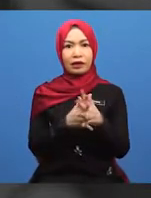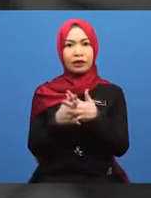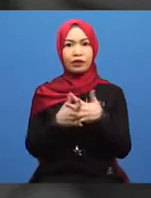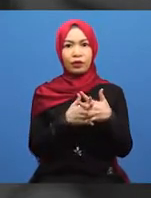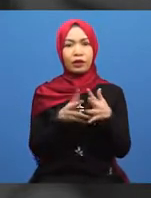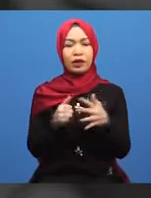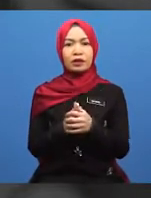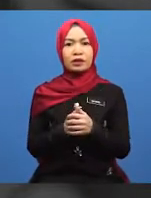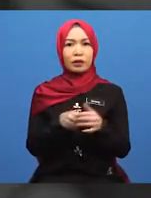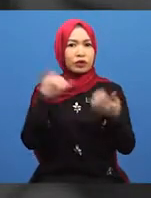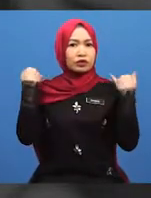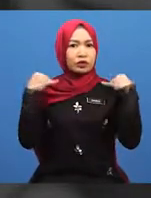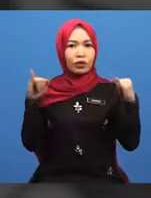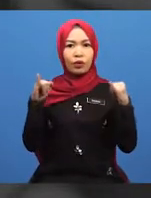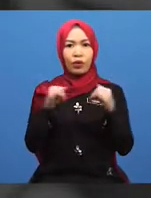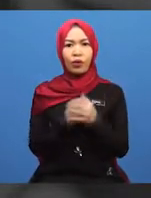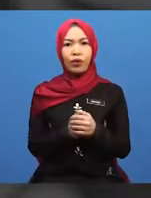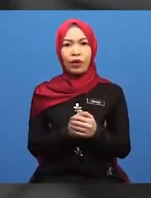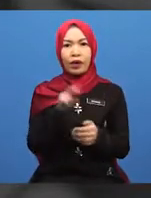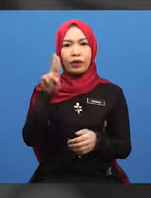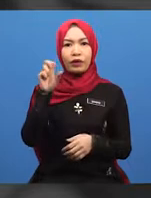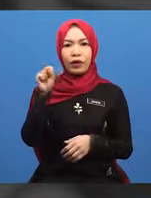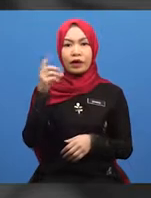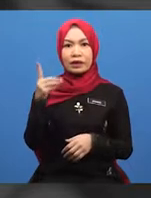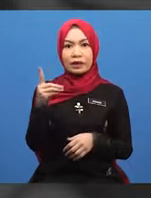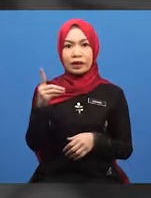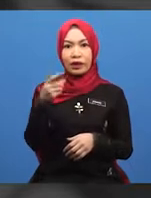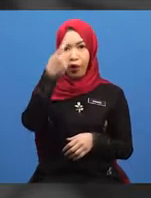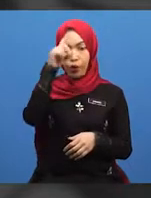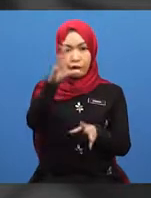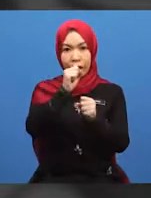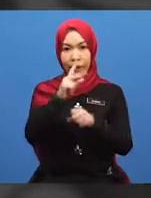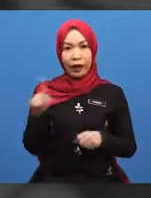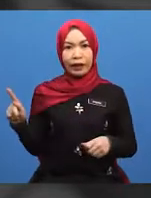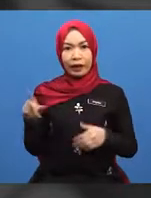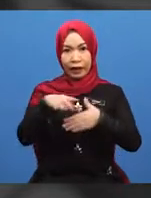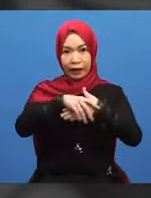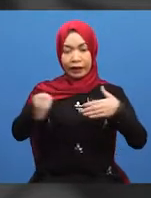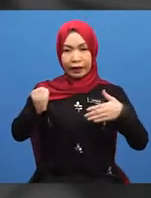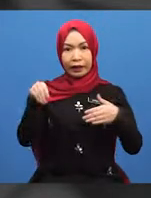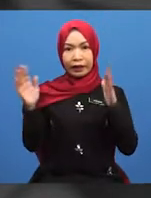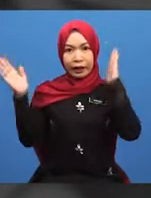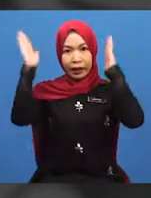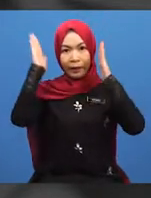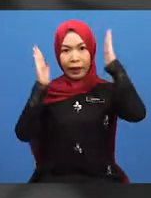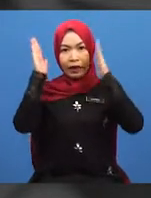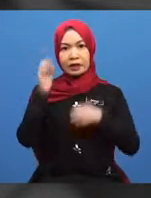menjual USD kerana untuk mendapatkan ringgit Malaysia. Kerana mereka ingin